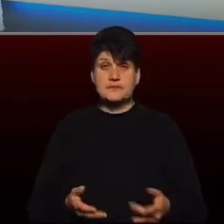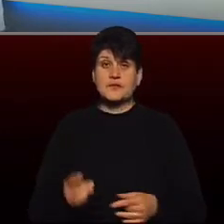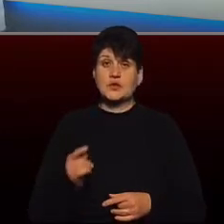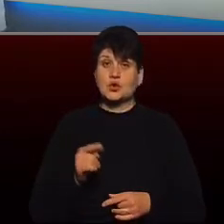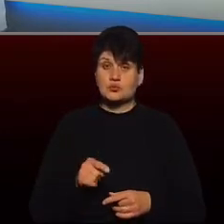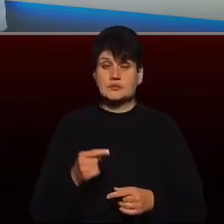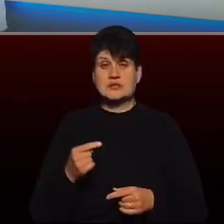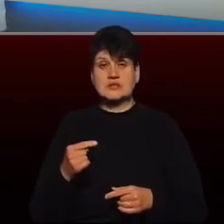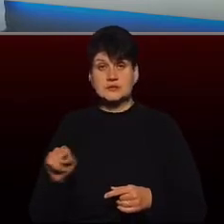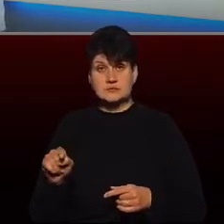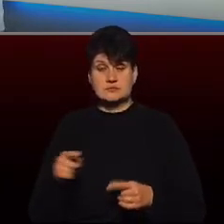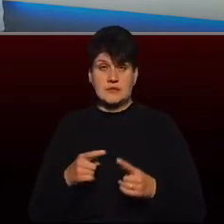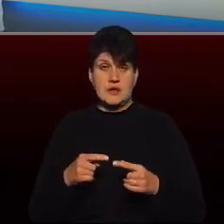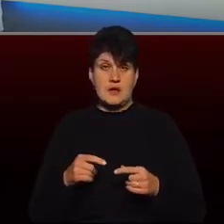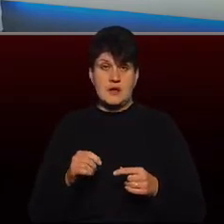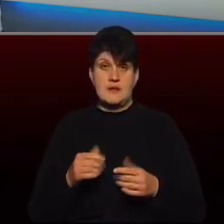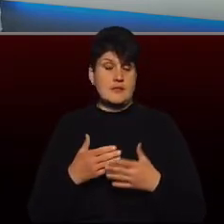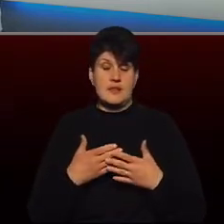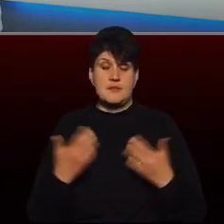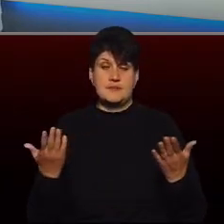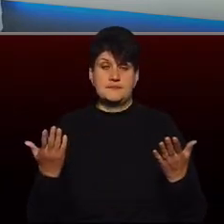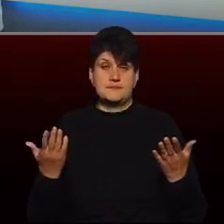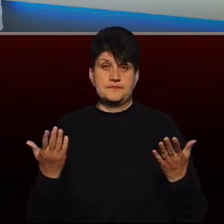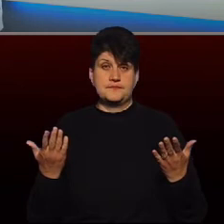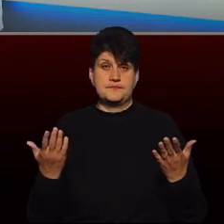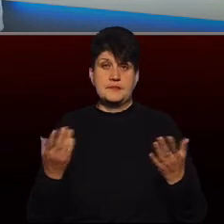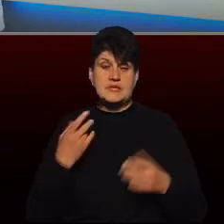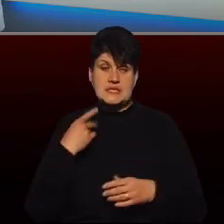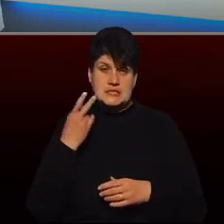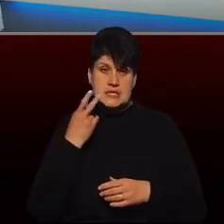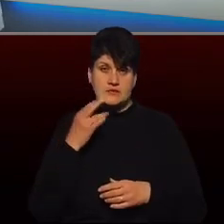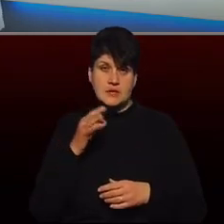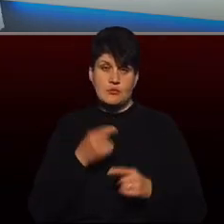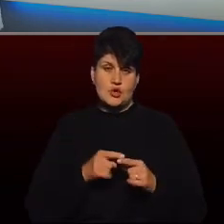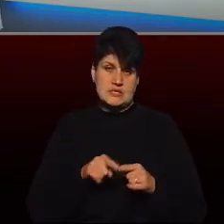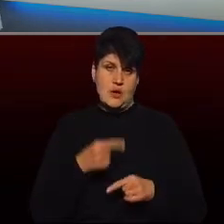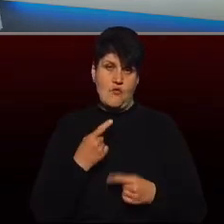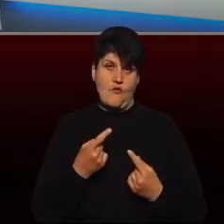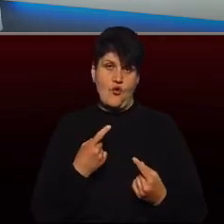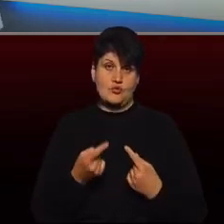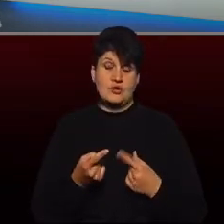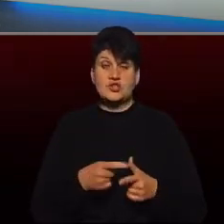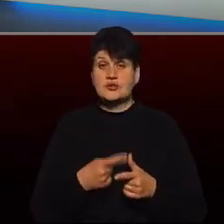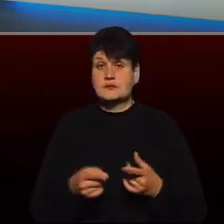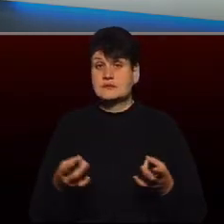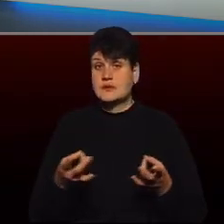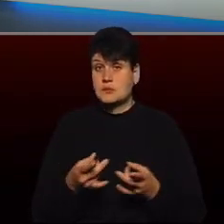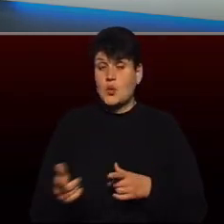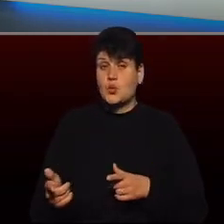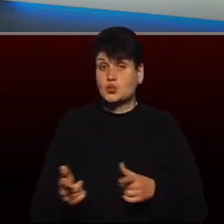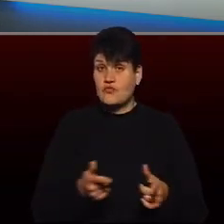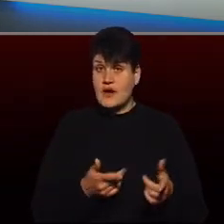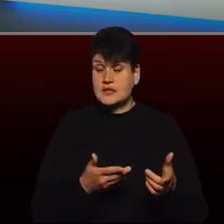в принципі, немає. Ми завжди про це говоримо. Чи варто готуватися